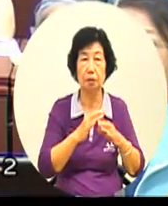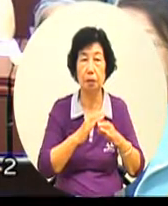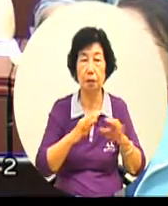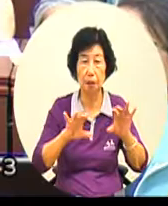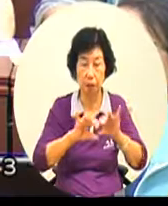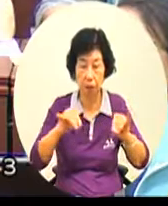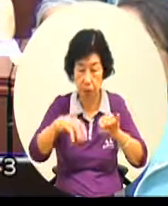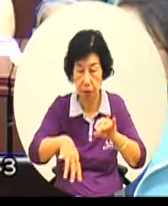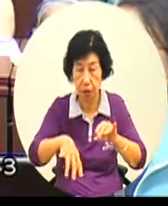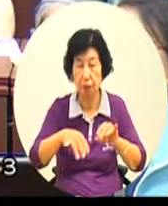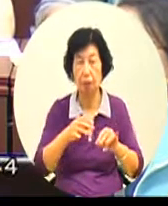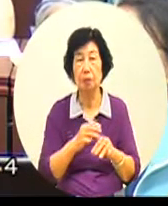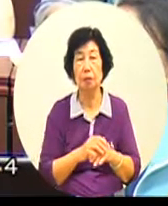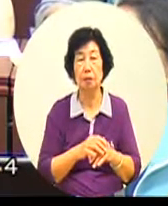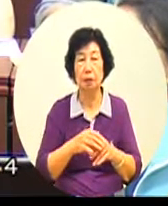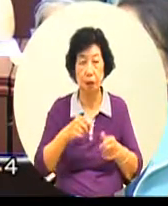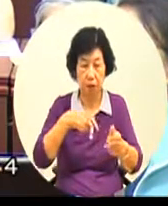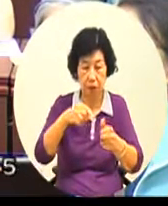已经有